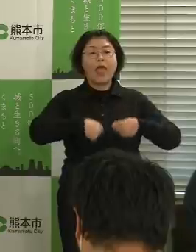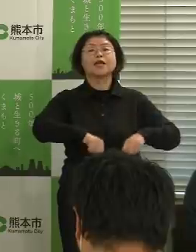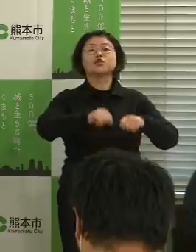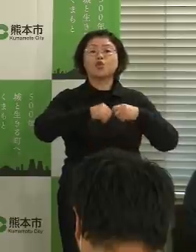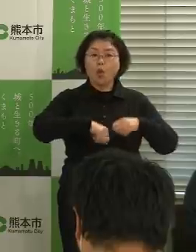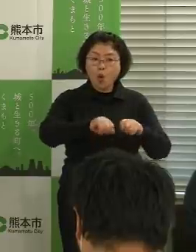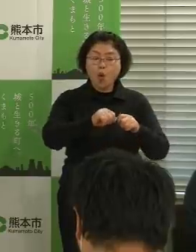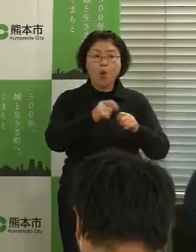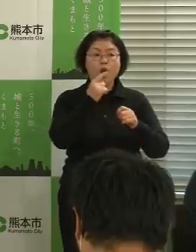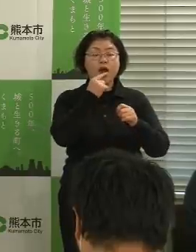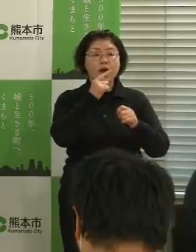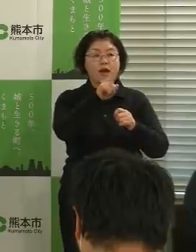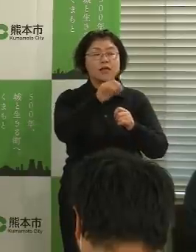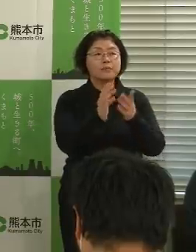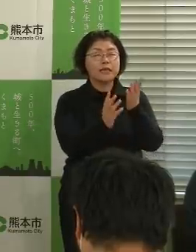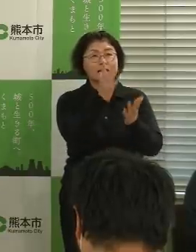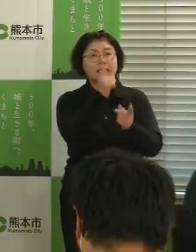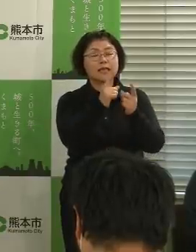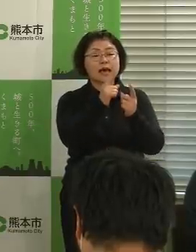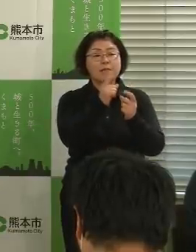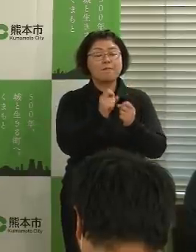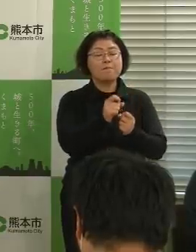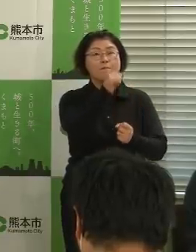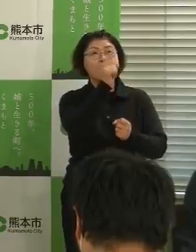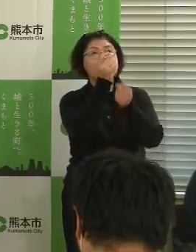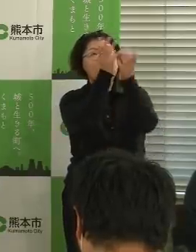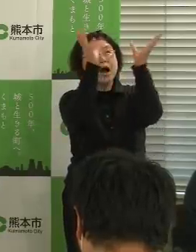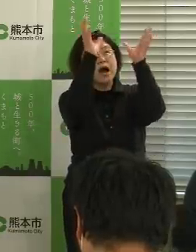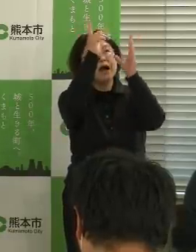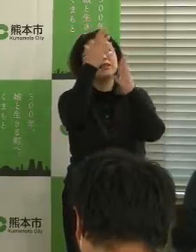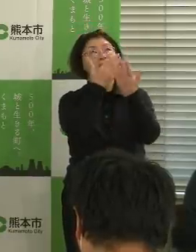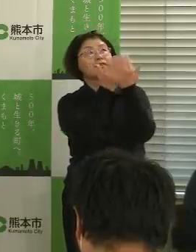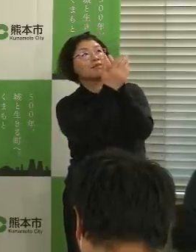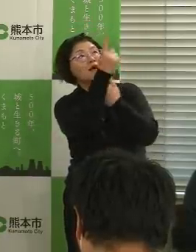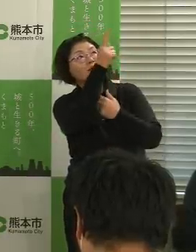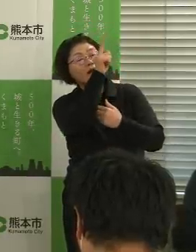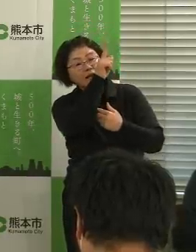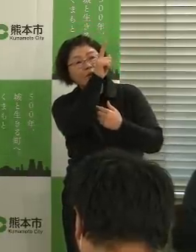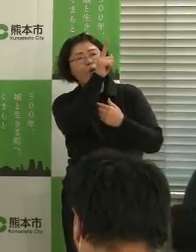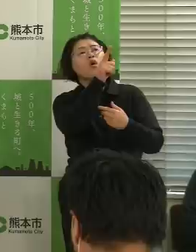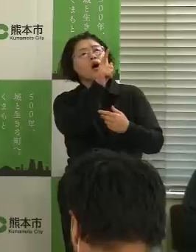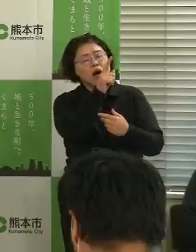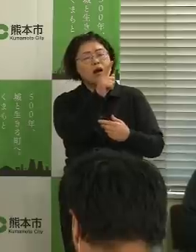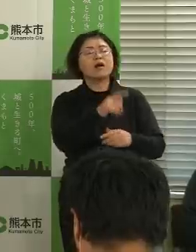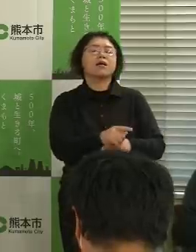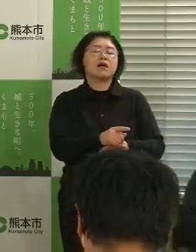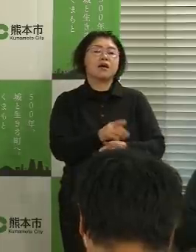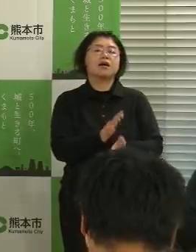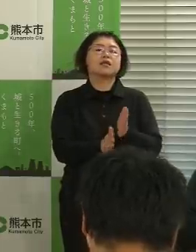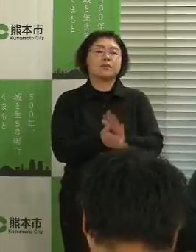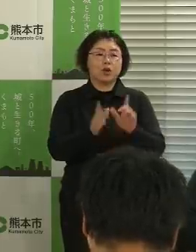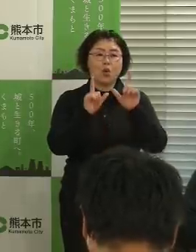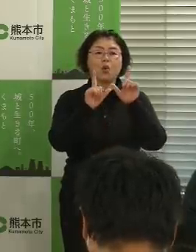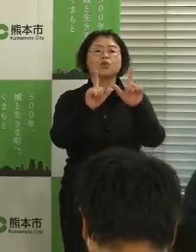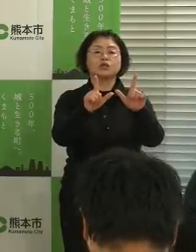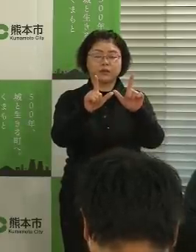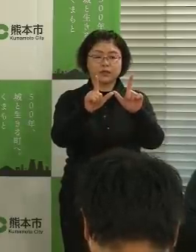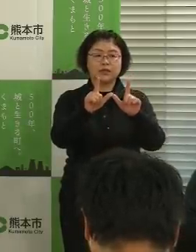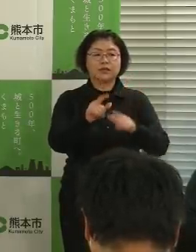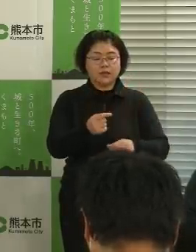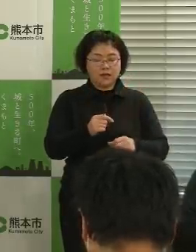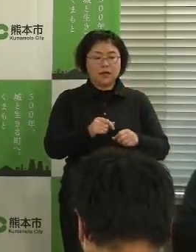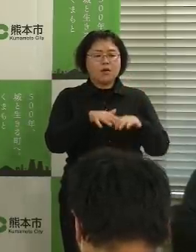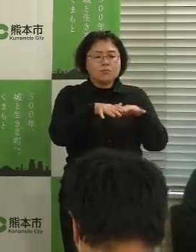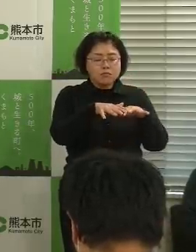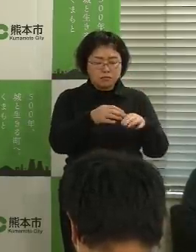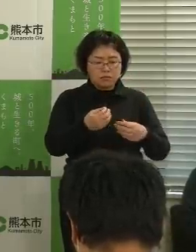火大会につきましてご報告をいたします。現在国の方針や新型コロナウイルス感染